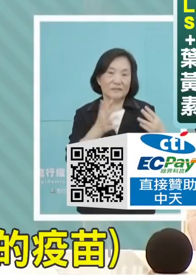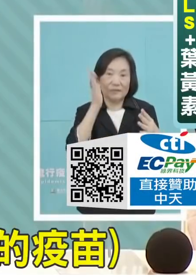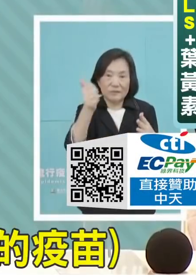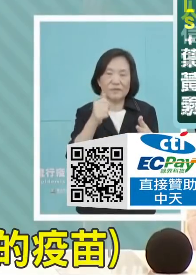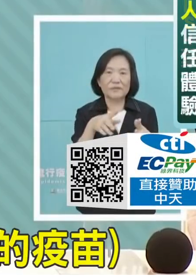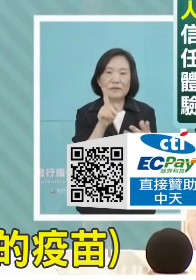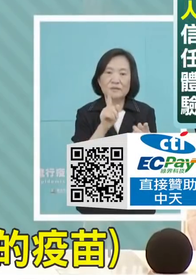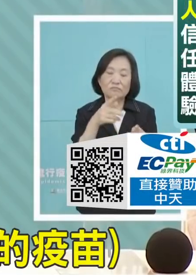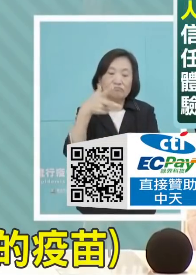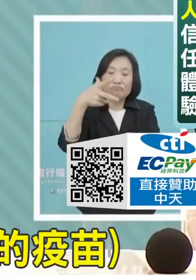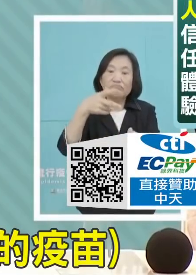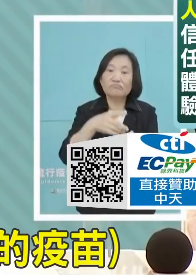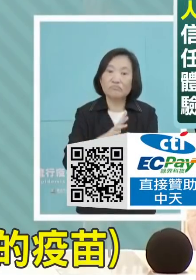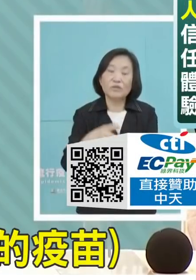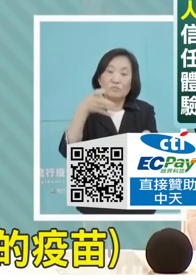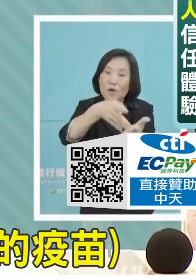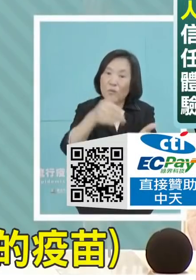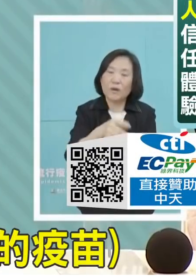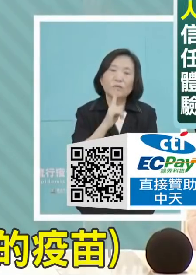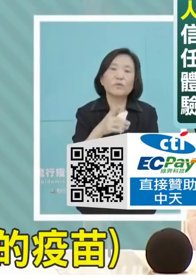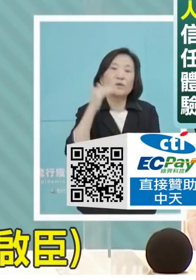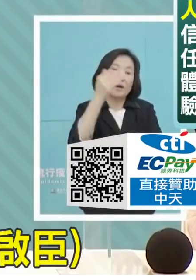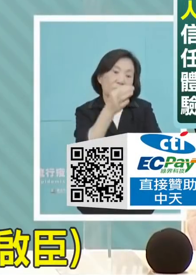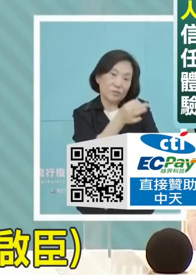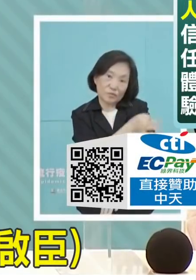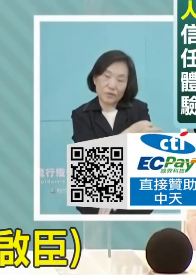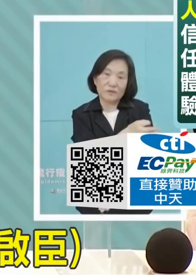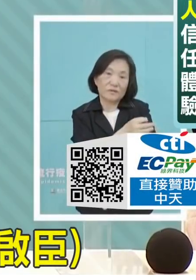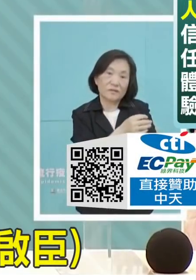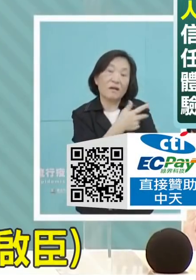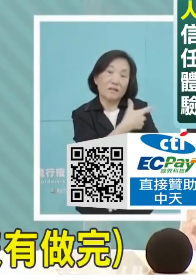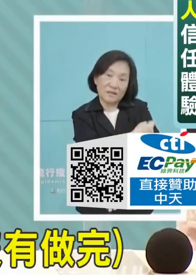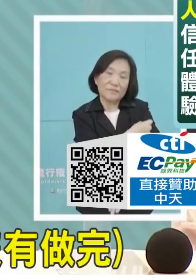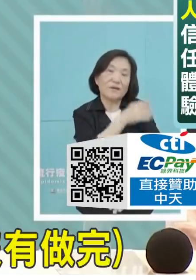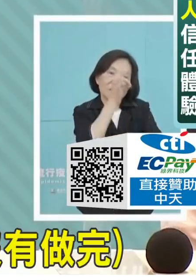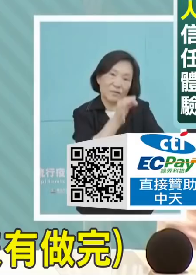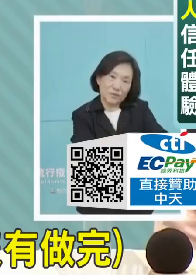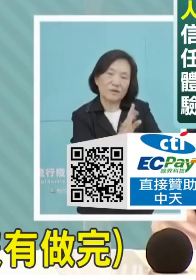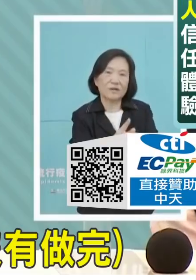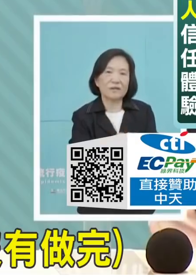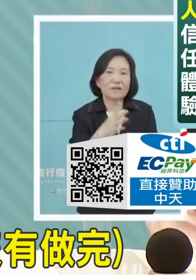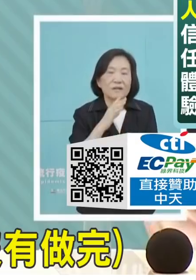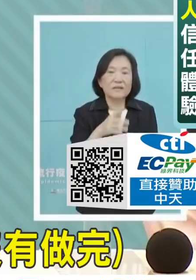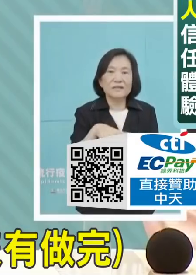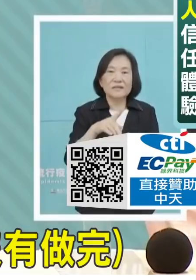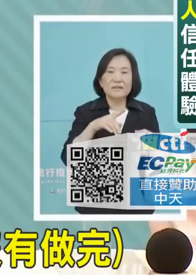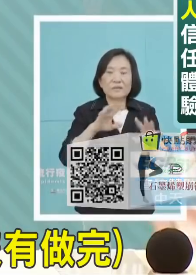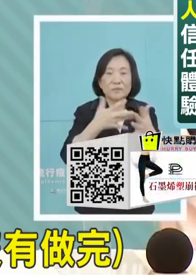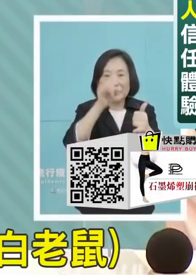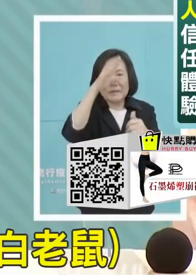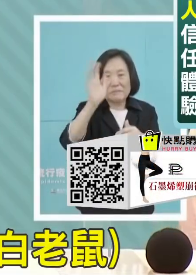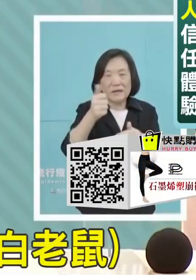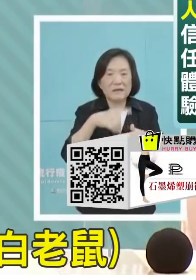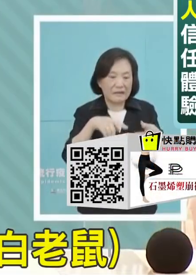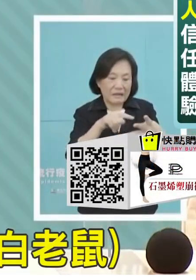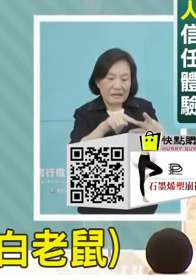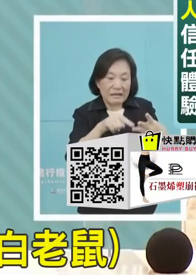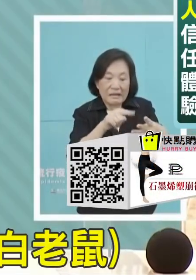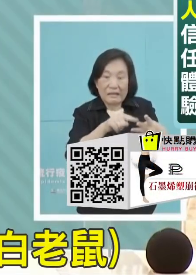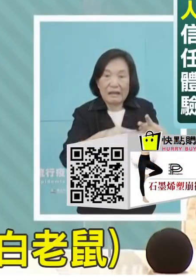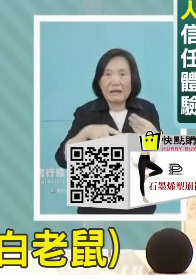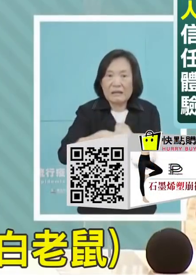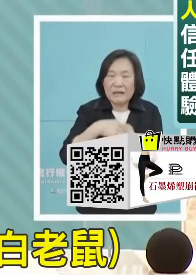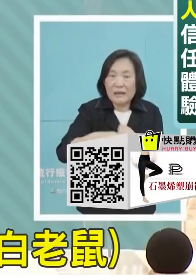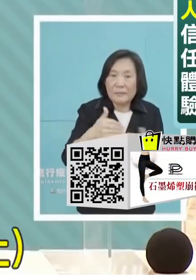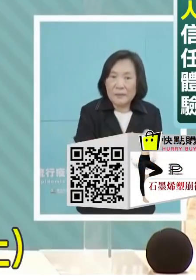也登记说要来接种高端的疫苗，但是呢，国民党主席张启臣就批评高端二三期都还没有做完，等于是让所有的人民当